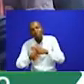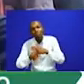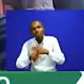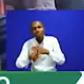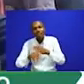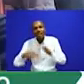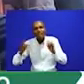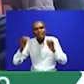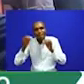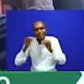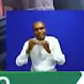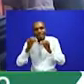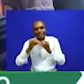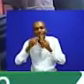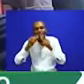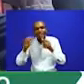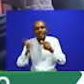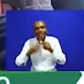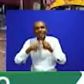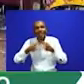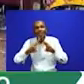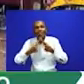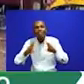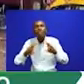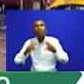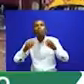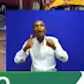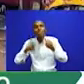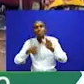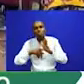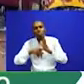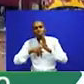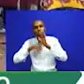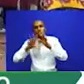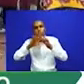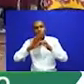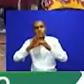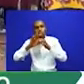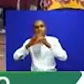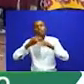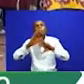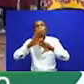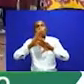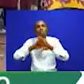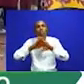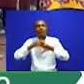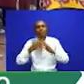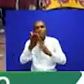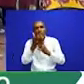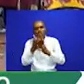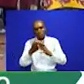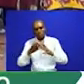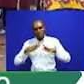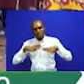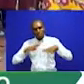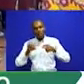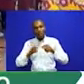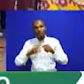bune biga nebi ya sokwene kibuna uko bwatira no kuyankoro gati abamenyi amone birengo bya